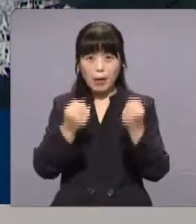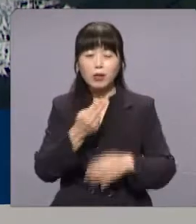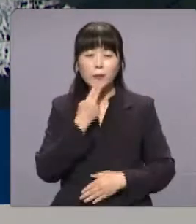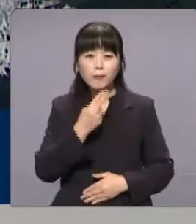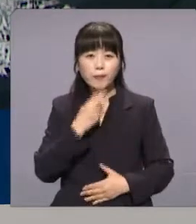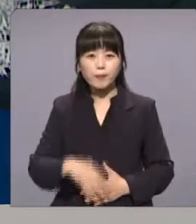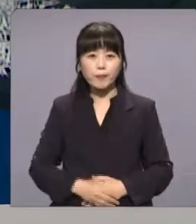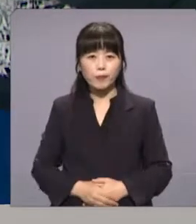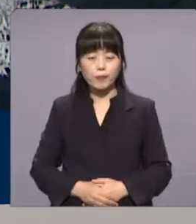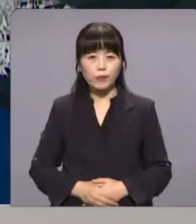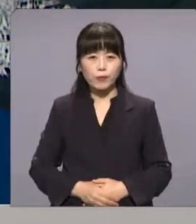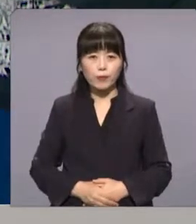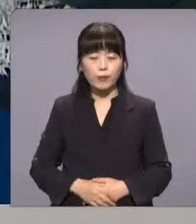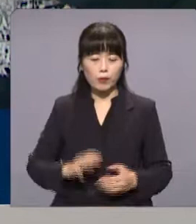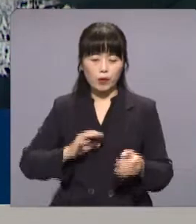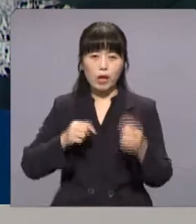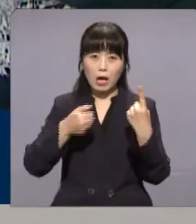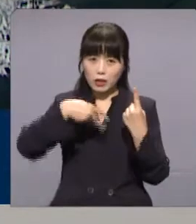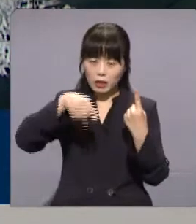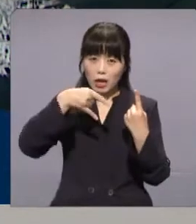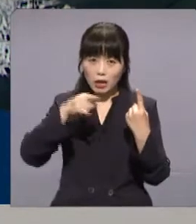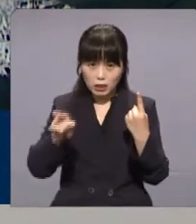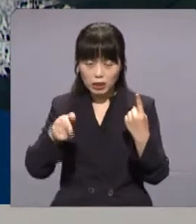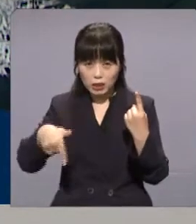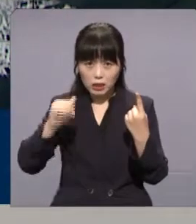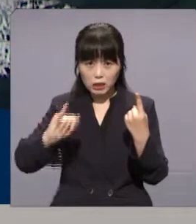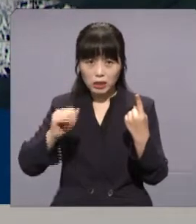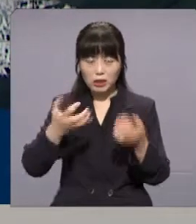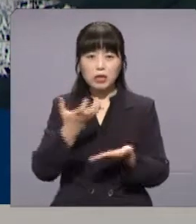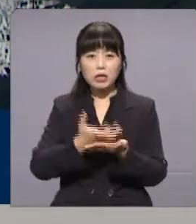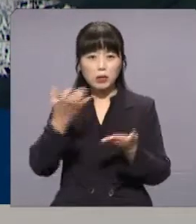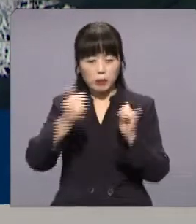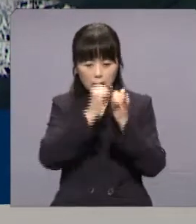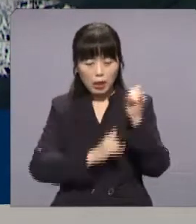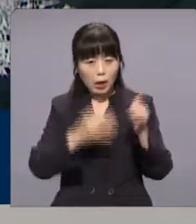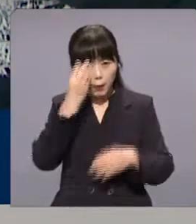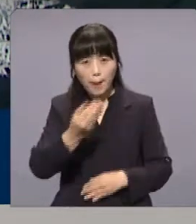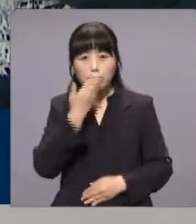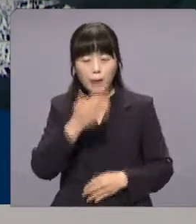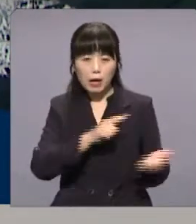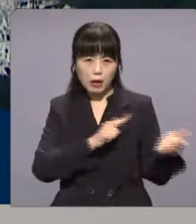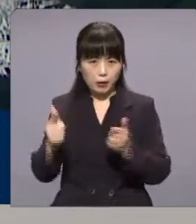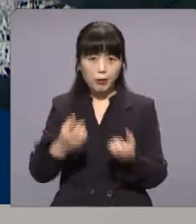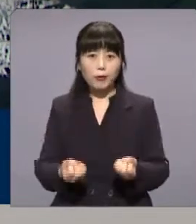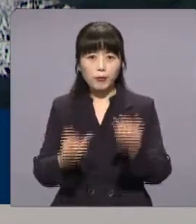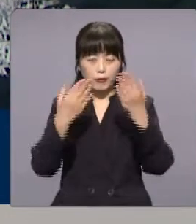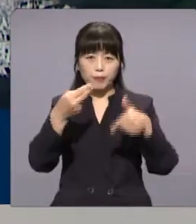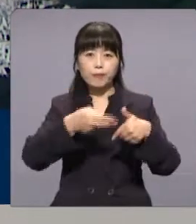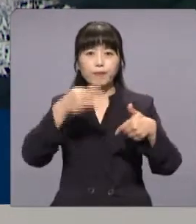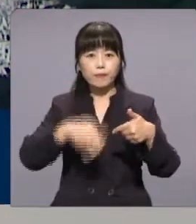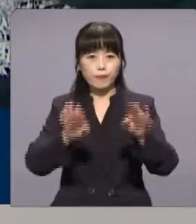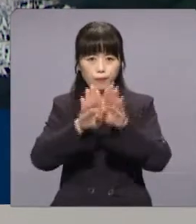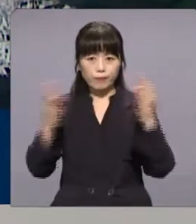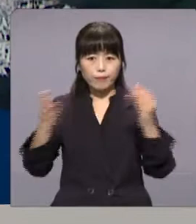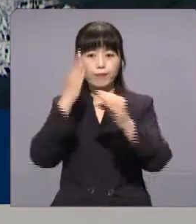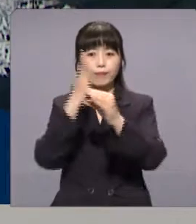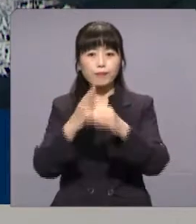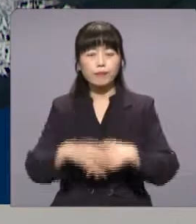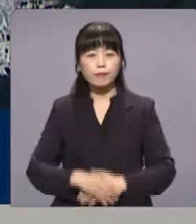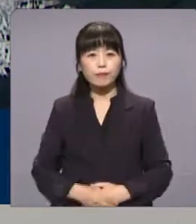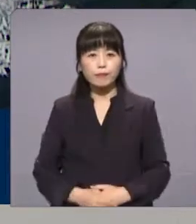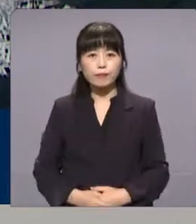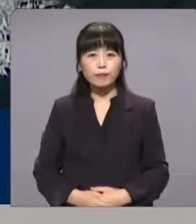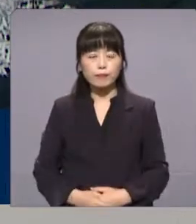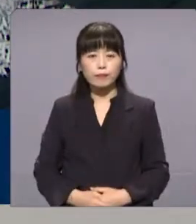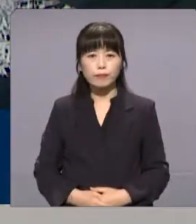겁니다. 한 세기를 훌쩍 넘는 한민족의 이민 역사를 한눈에 볼 수 있는 다채로운 행사가 인천에서 열리고 있습니다.